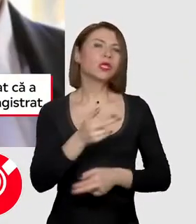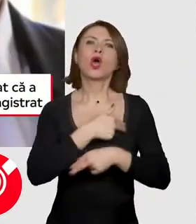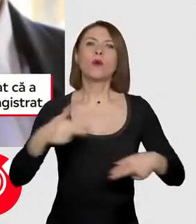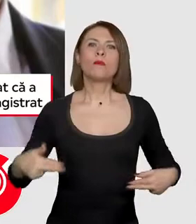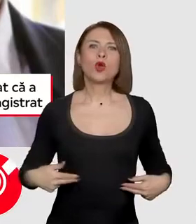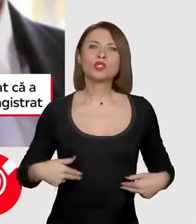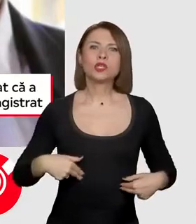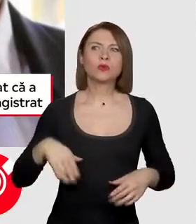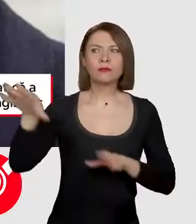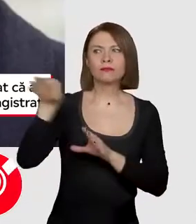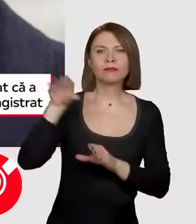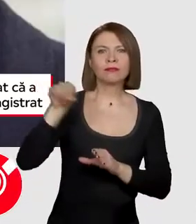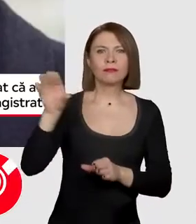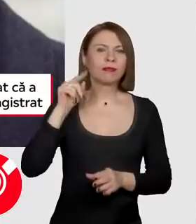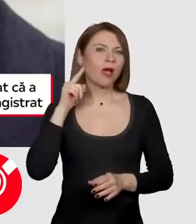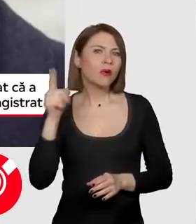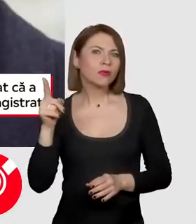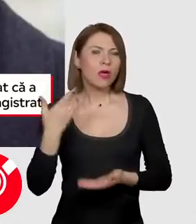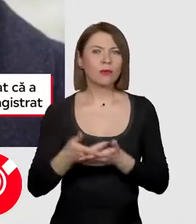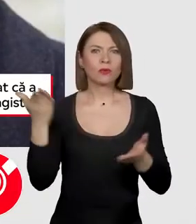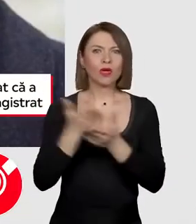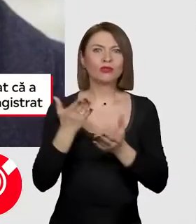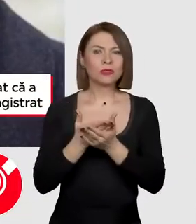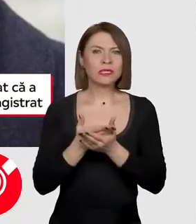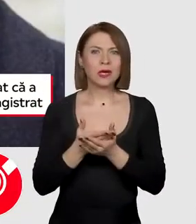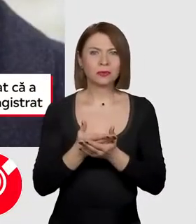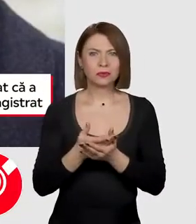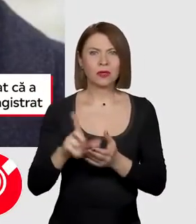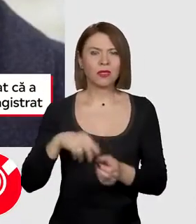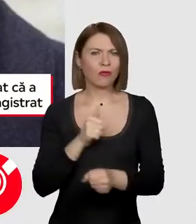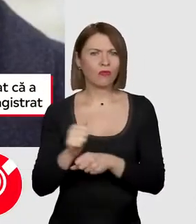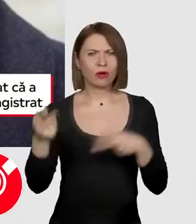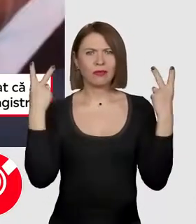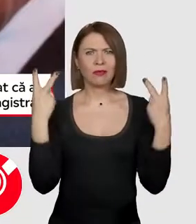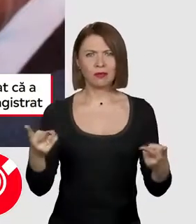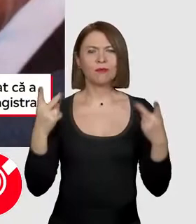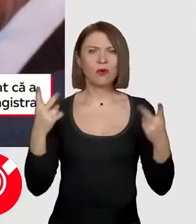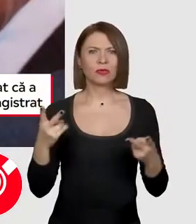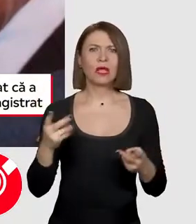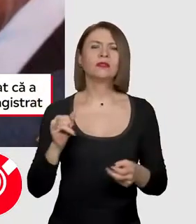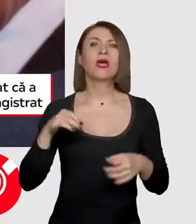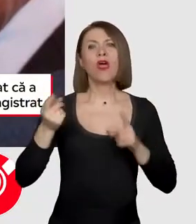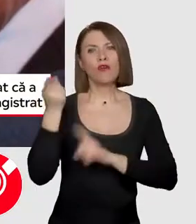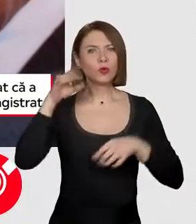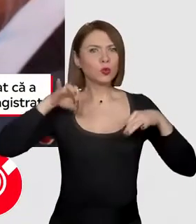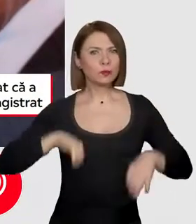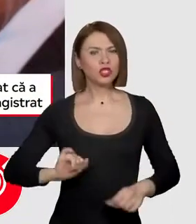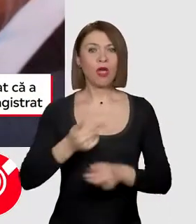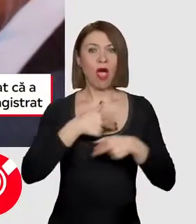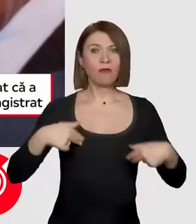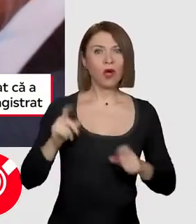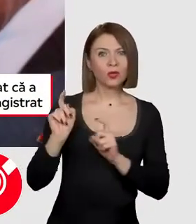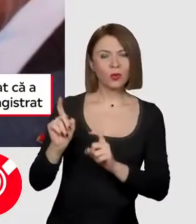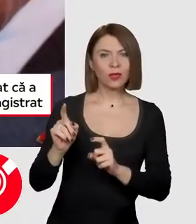procesul interceptărilor pentru că cazul este foarte important. Practic, Nicolas Sarkozy și avocatul